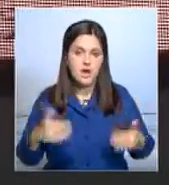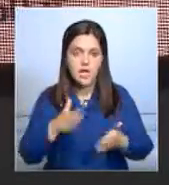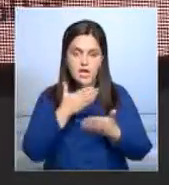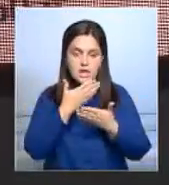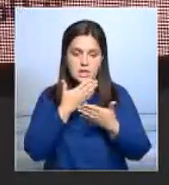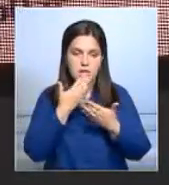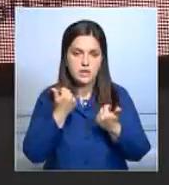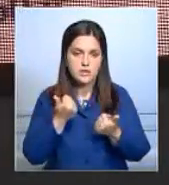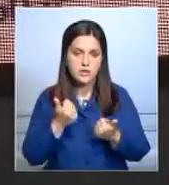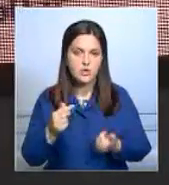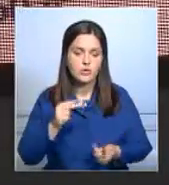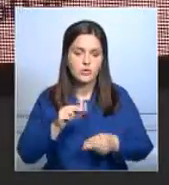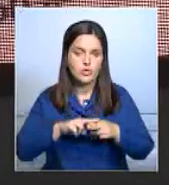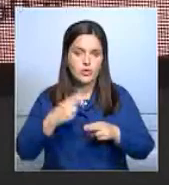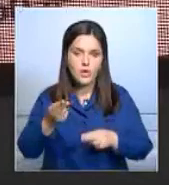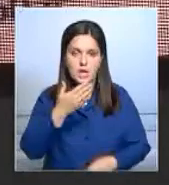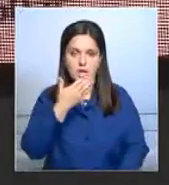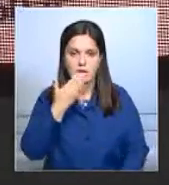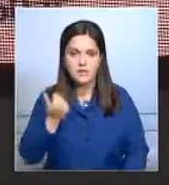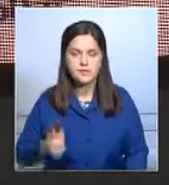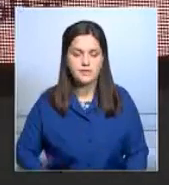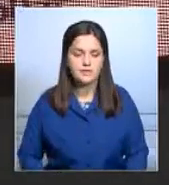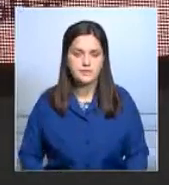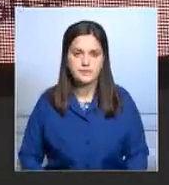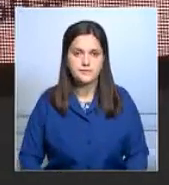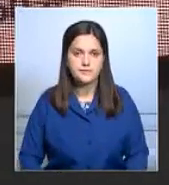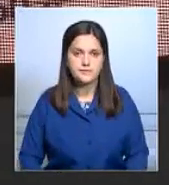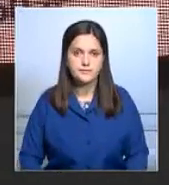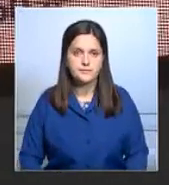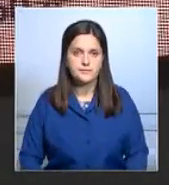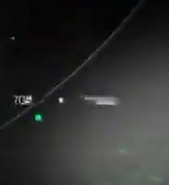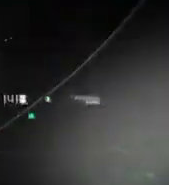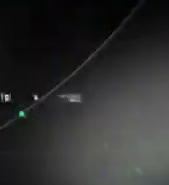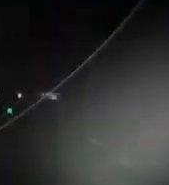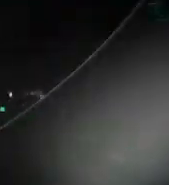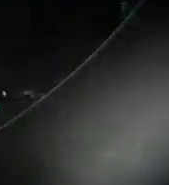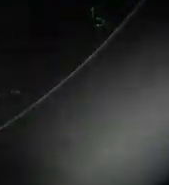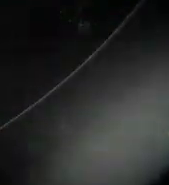Арман Ижанов, Вася Майсахип, Ернат Кашкенов, 24 КИЗ.